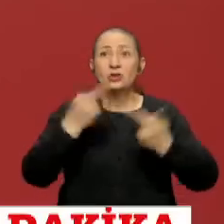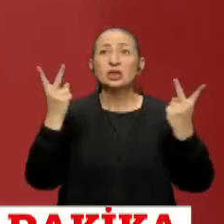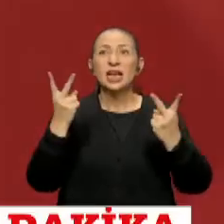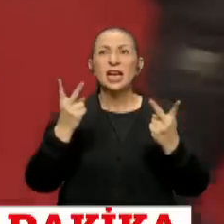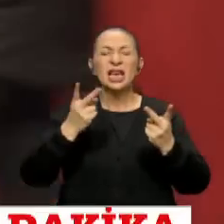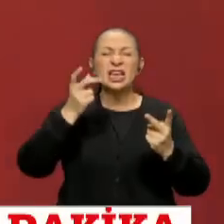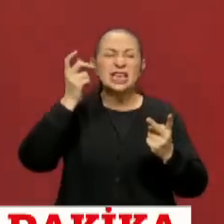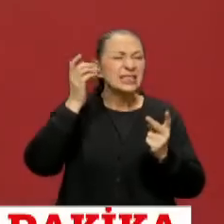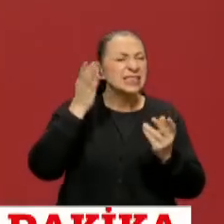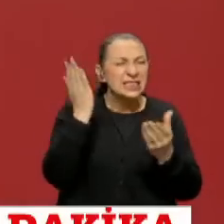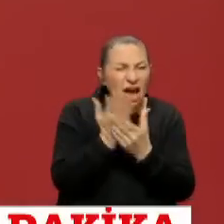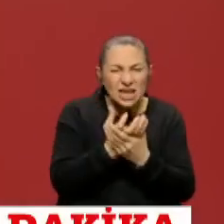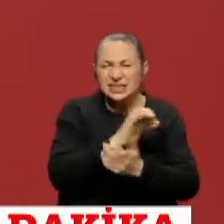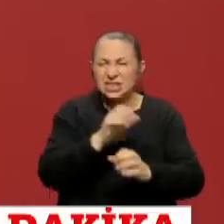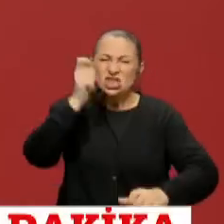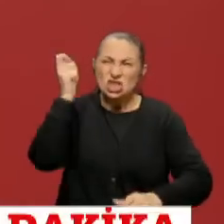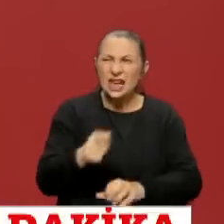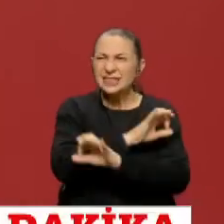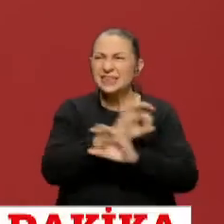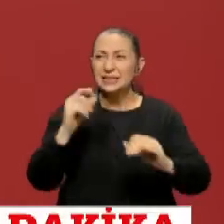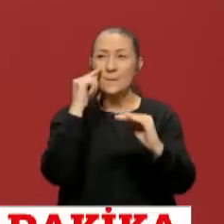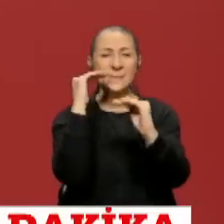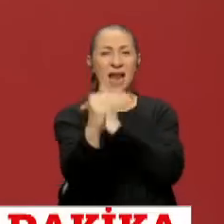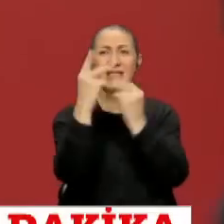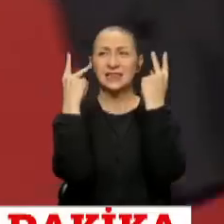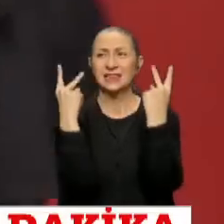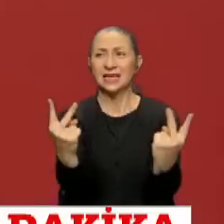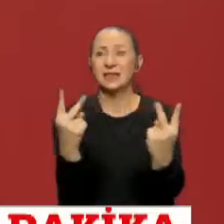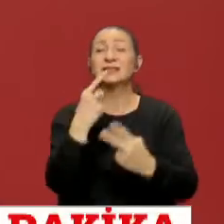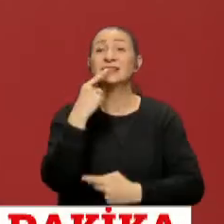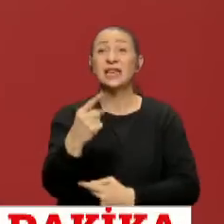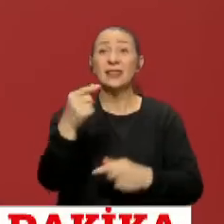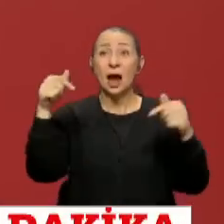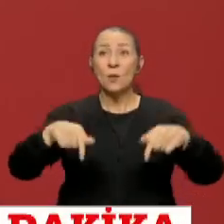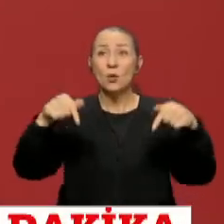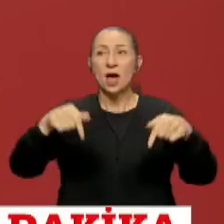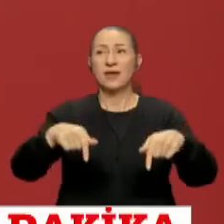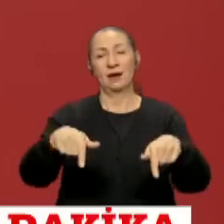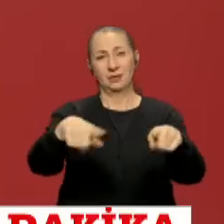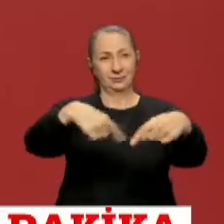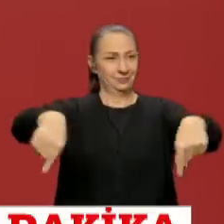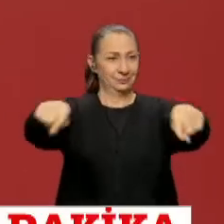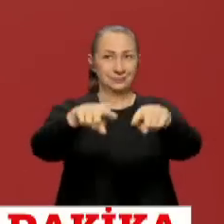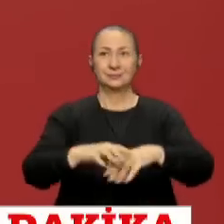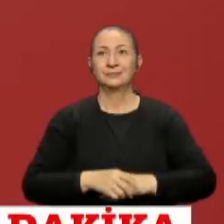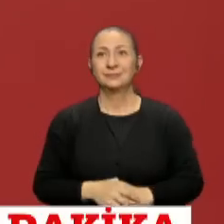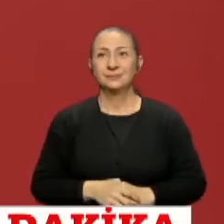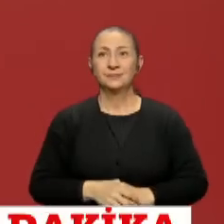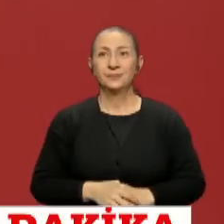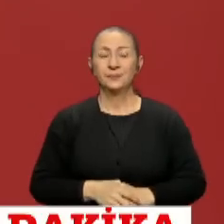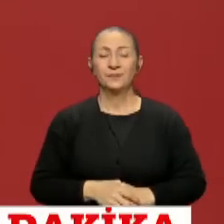egemenlik kayıtsız şartsız milletindir diyenler burada